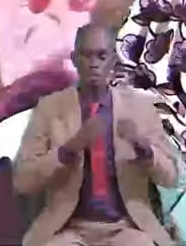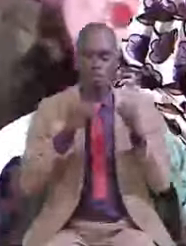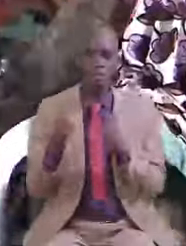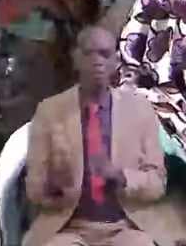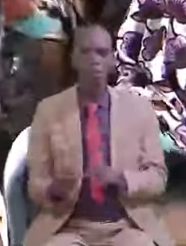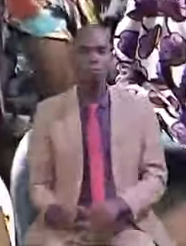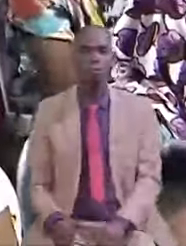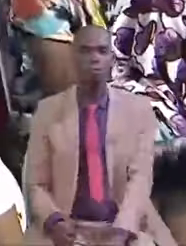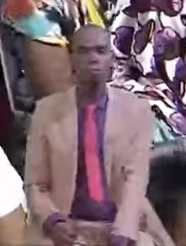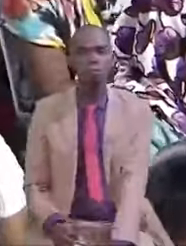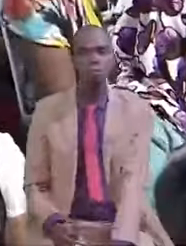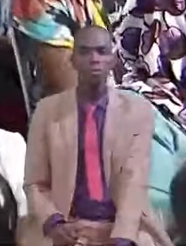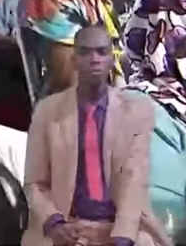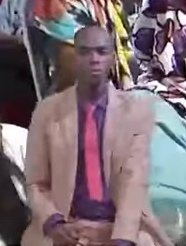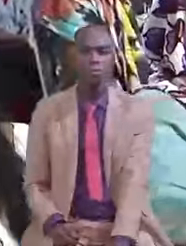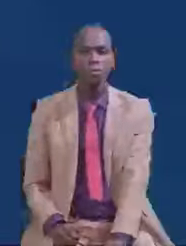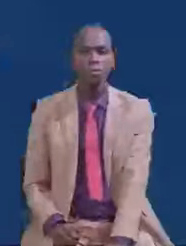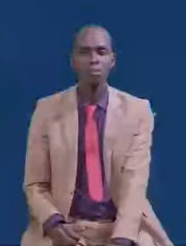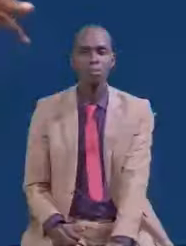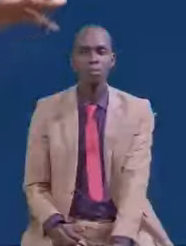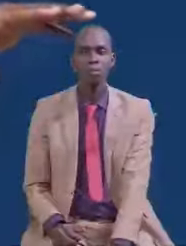Le bras manifeste la force.